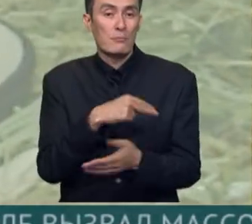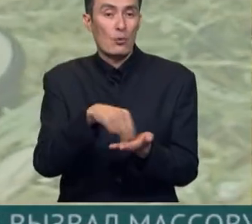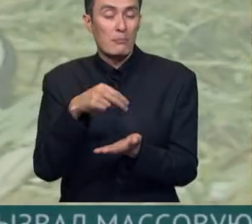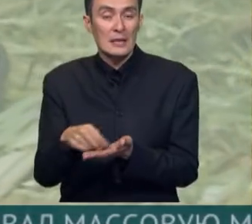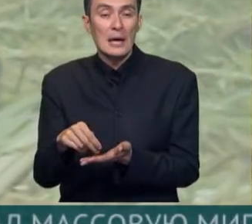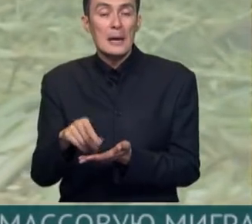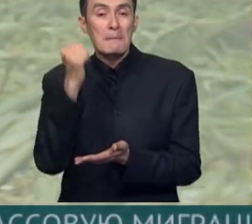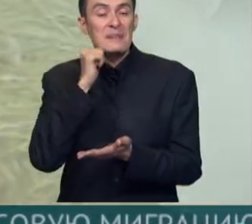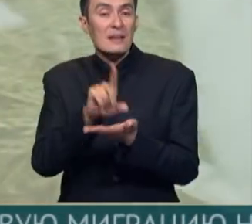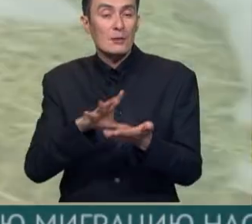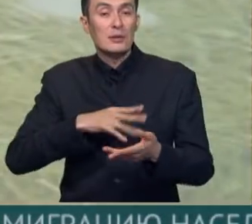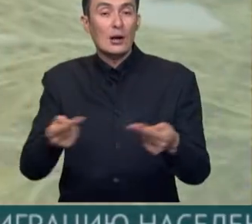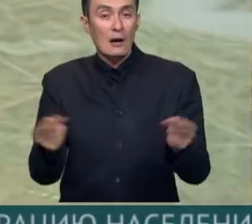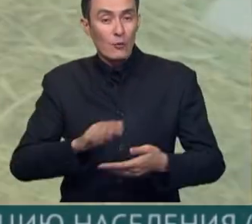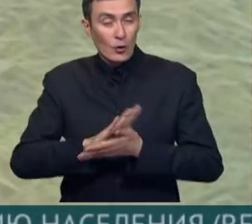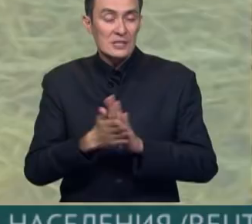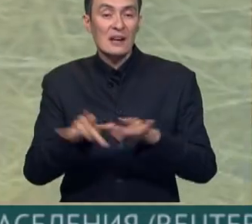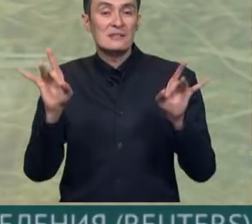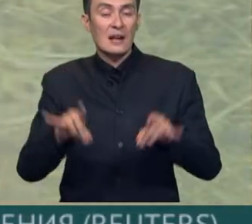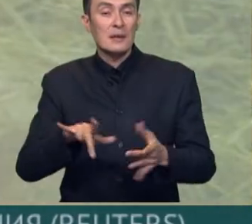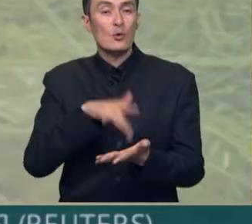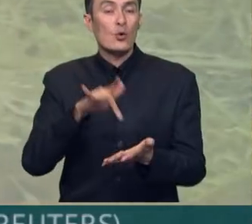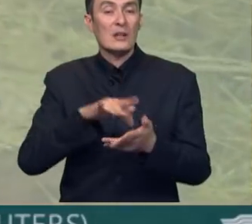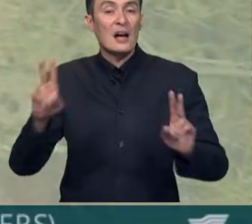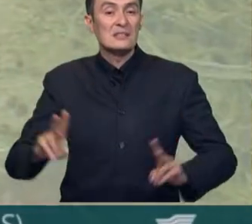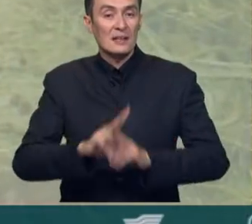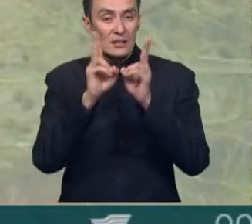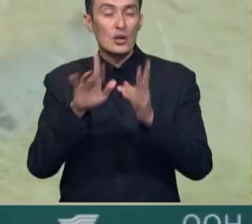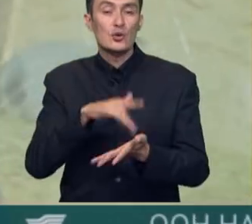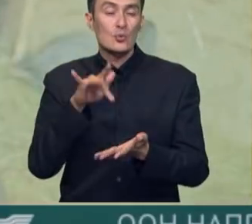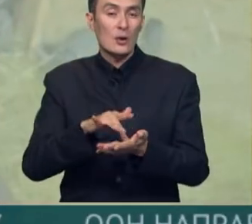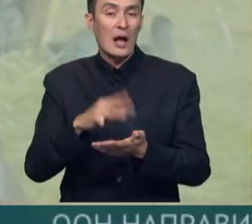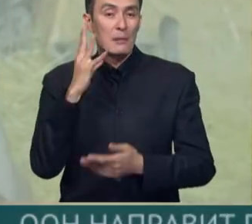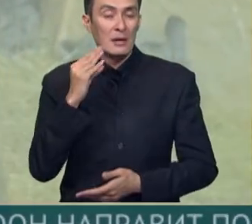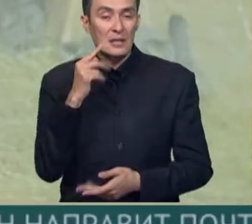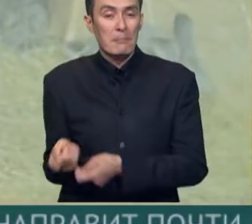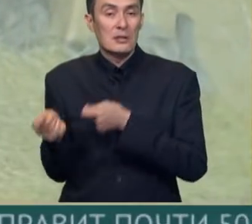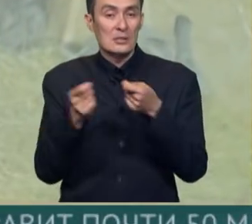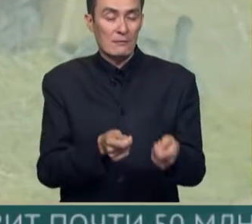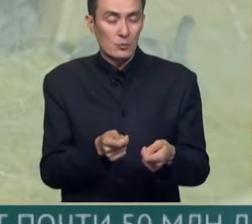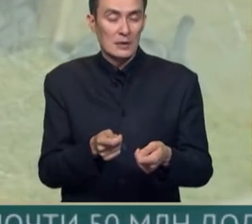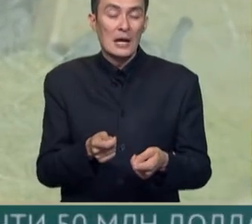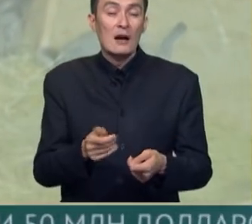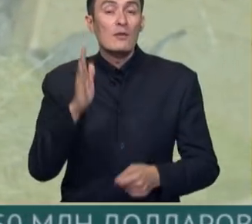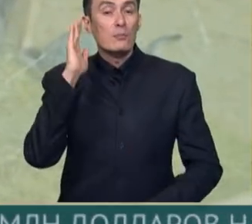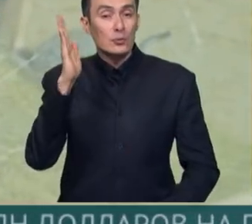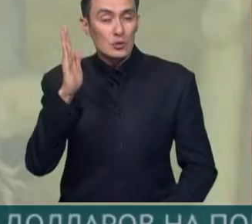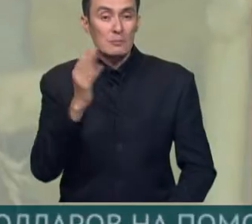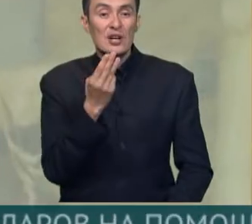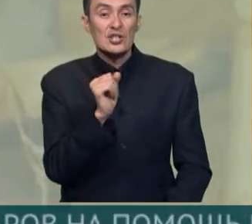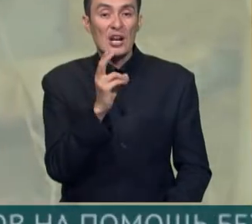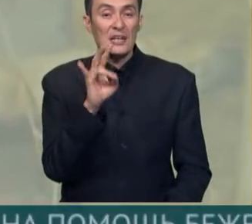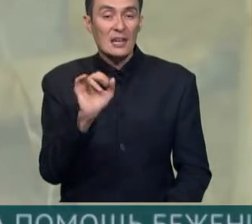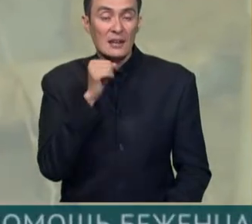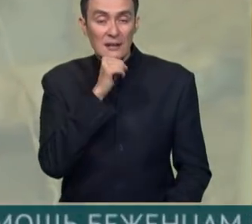Недавно пенсионер заключил договор с ресторанами Астаны и Алматы на поставку такой продукции. В будущем Шакен